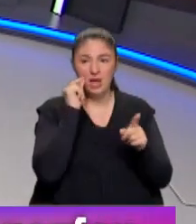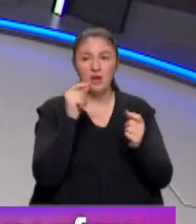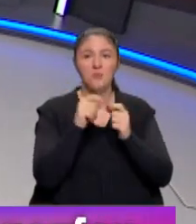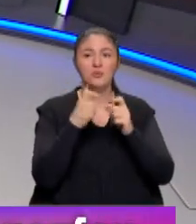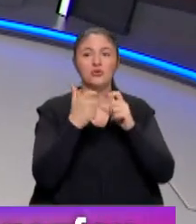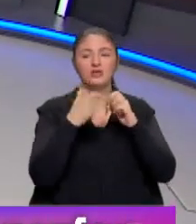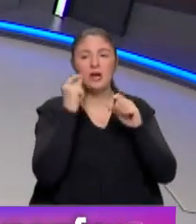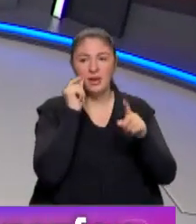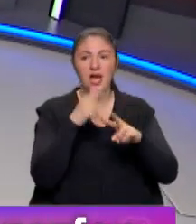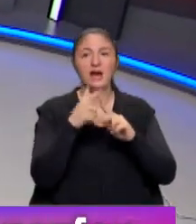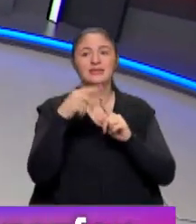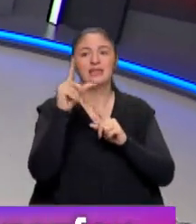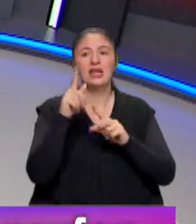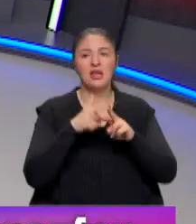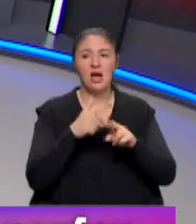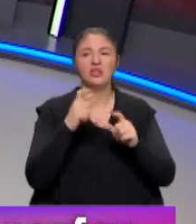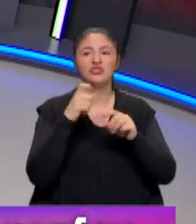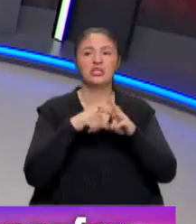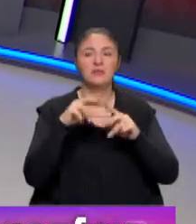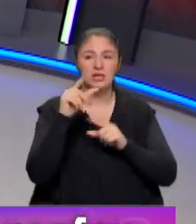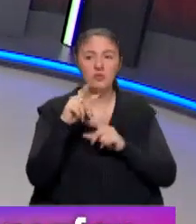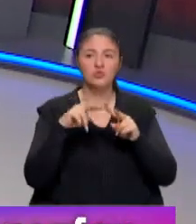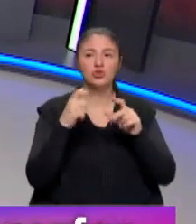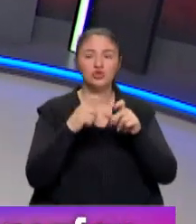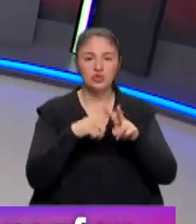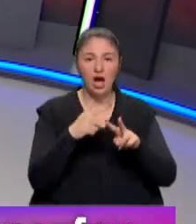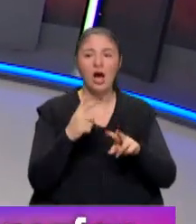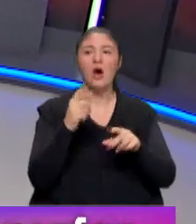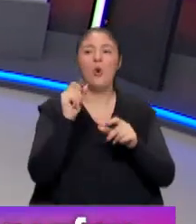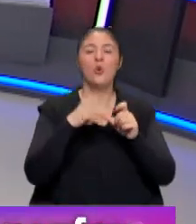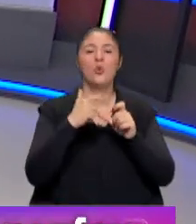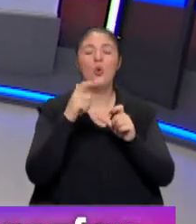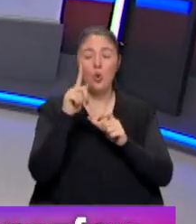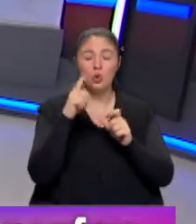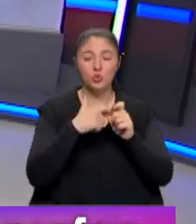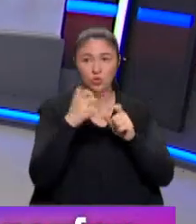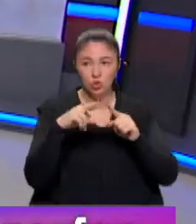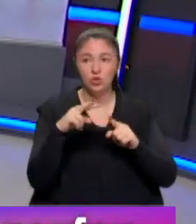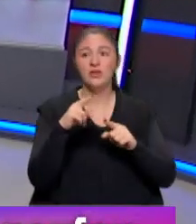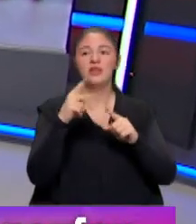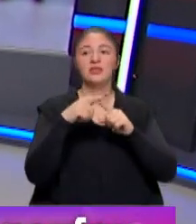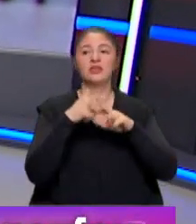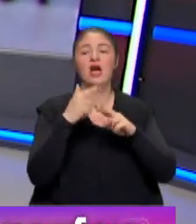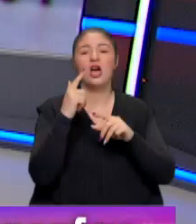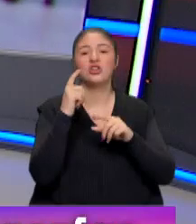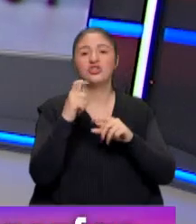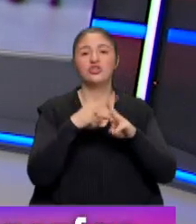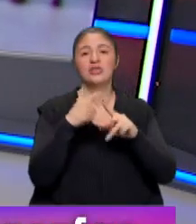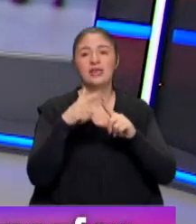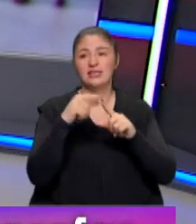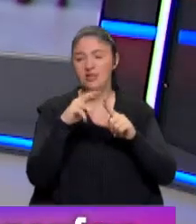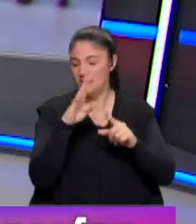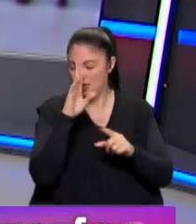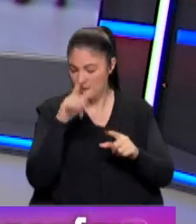Gökçe, Atilla Sertel, Cemil Tugay, Musa Çam, Olgun Atilla, Taceddin Bayır İzmir Büyükşehir